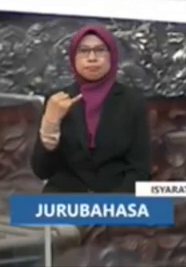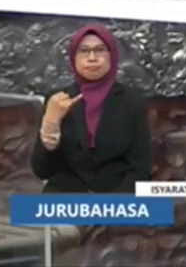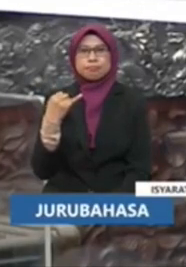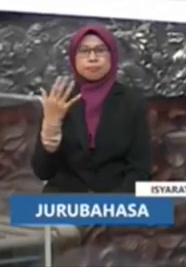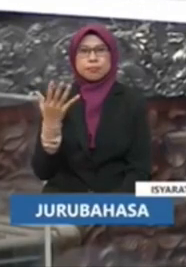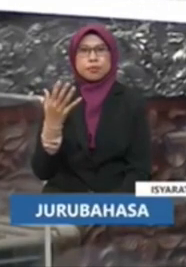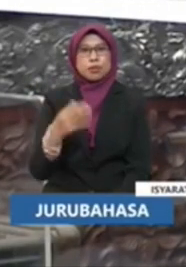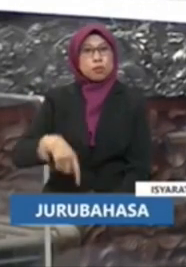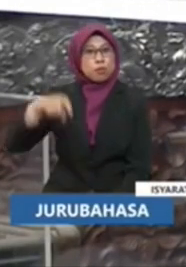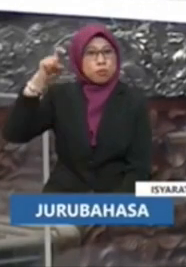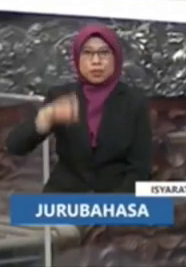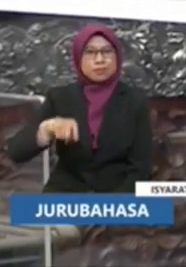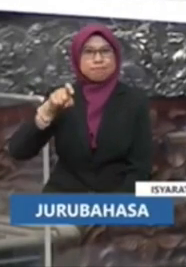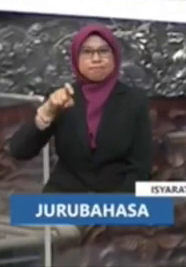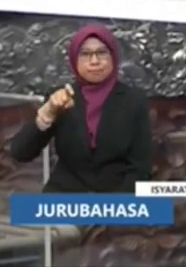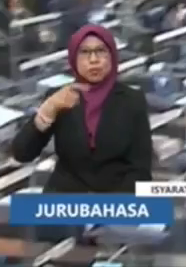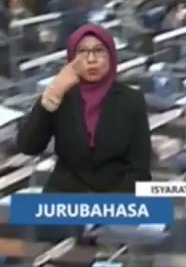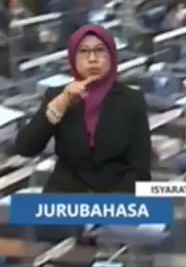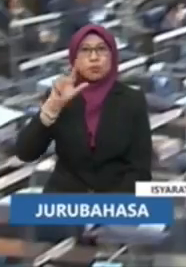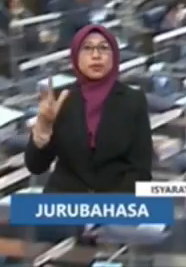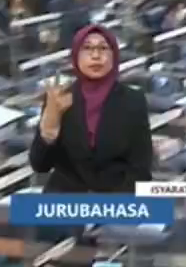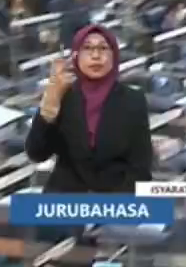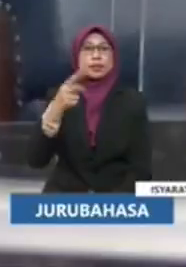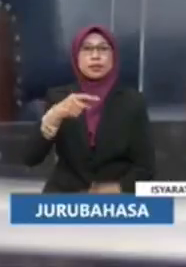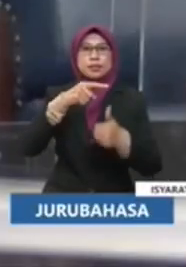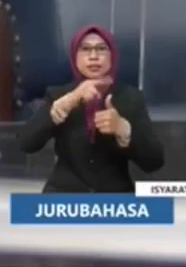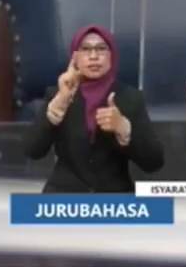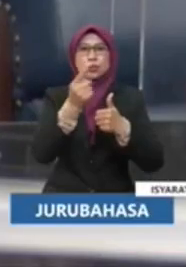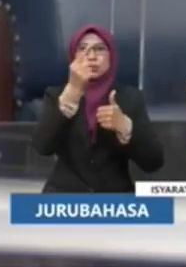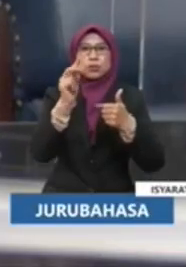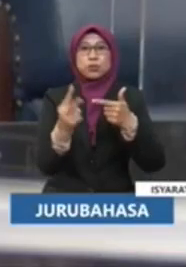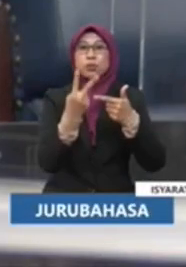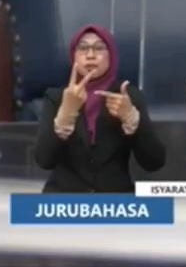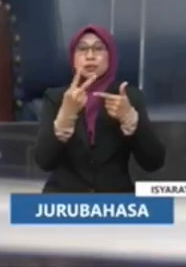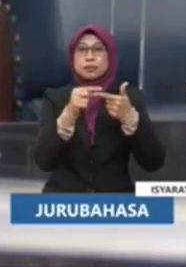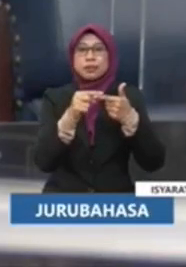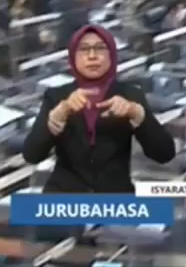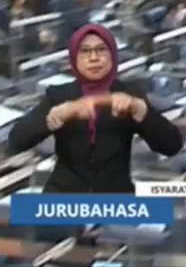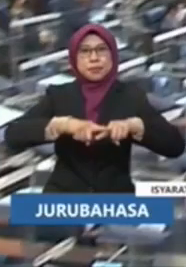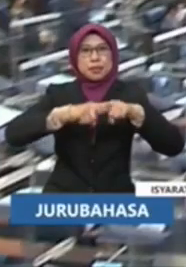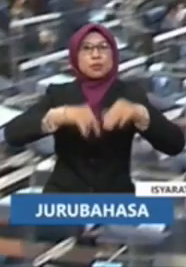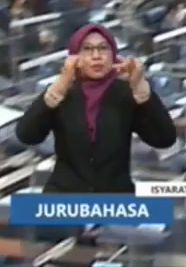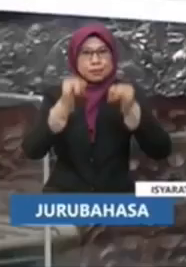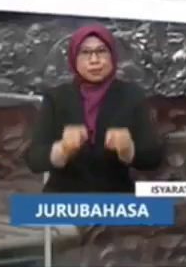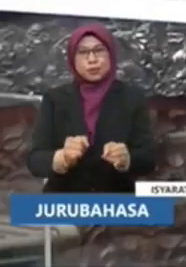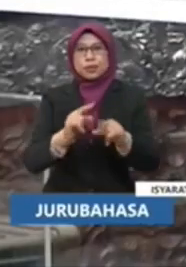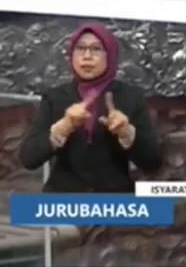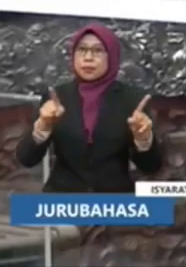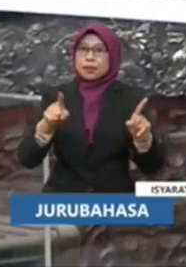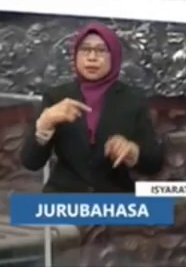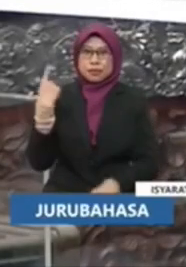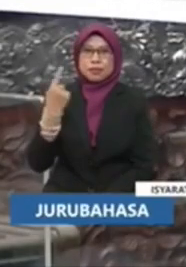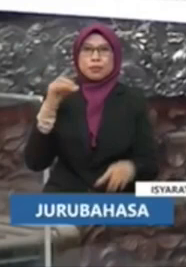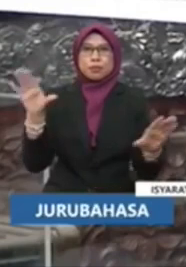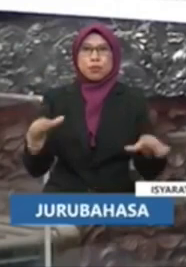buat compulsory atau diwajibkan terima dos, sama juga dos 1 dan 2 dulu. Ini adalah bergantung kepada individu, tapi kita selalu